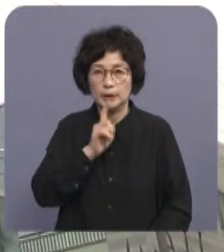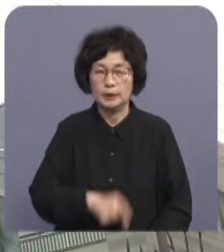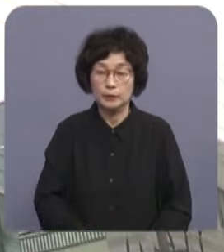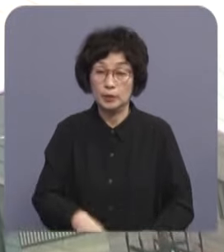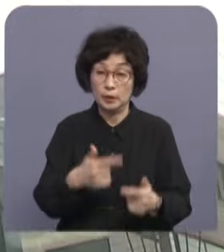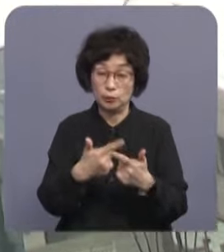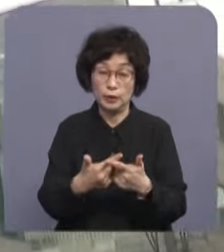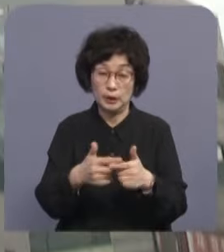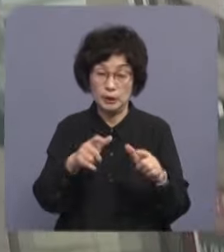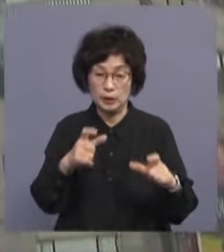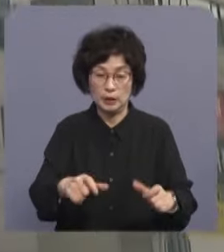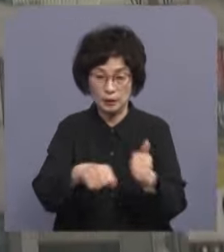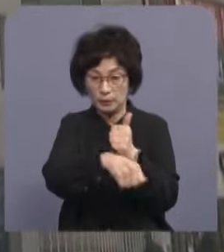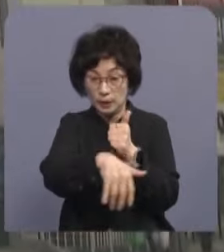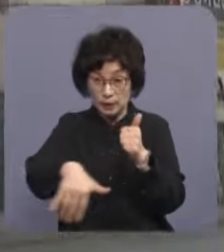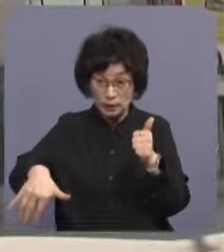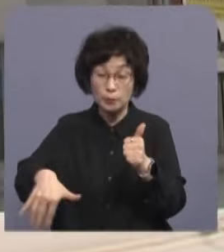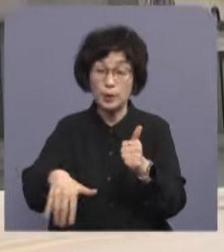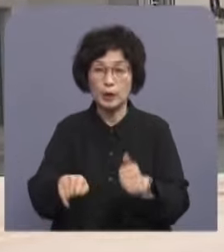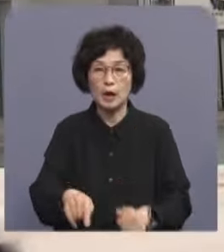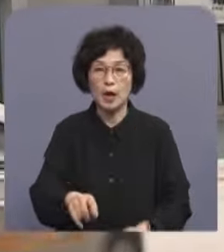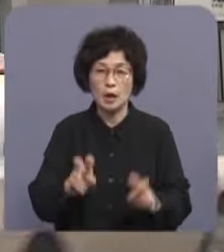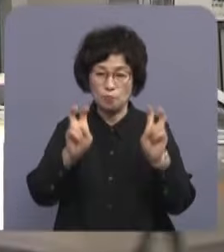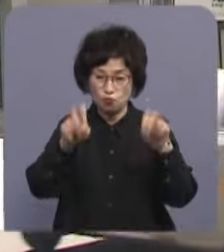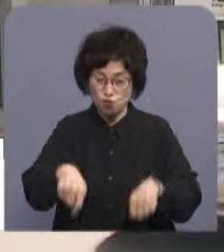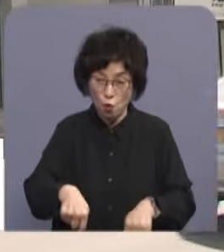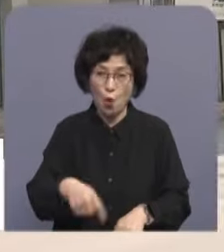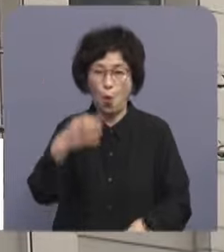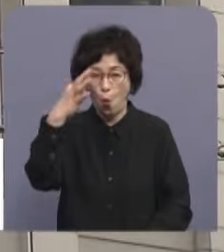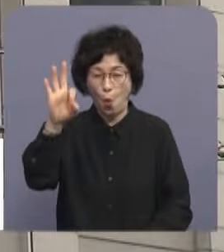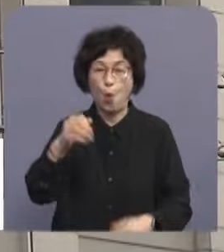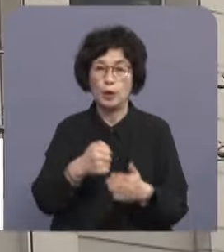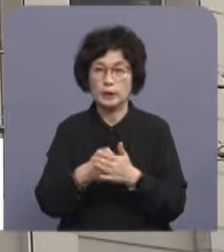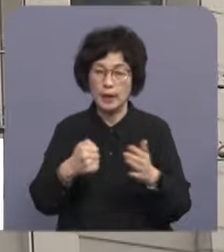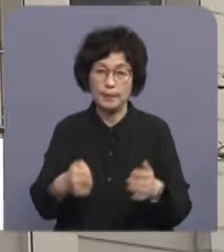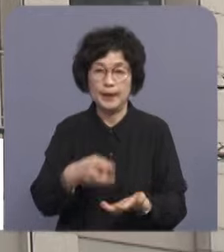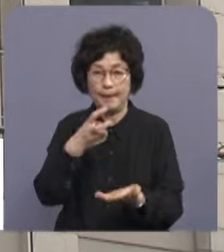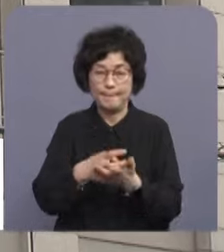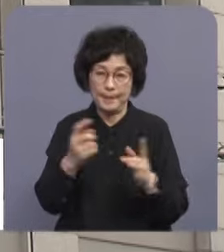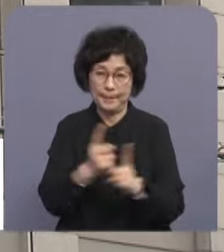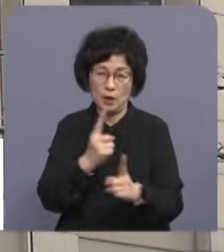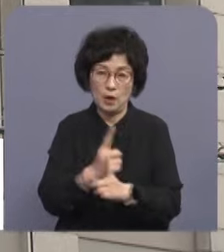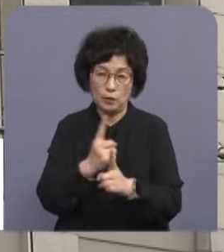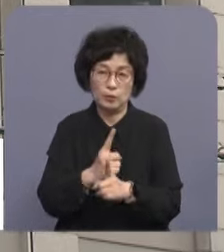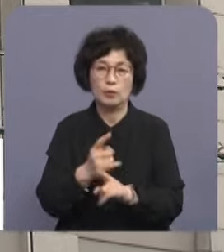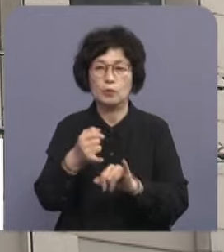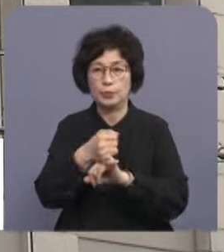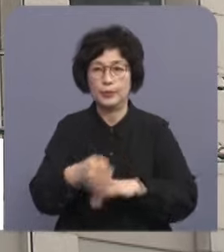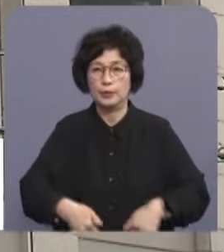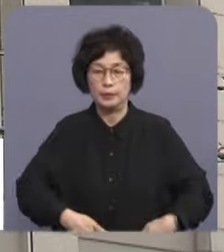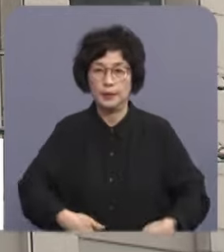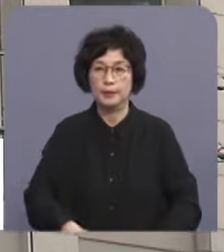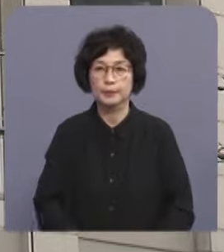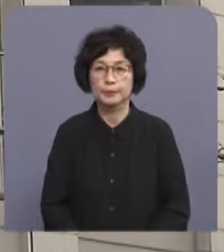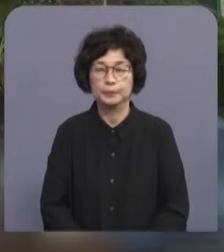부산의 공기업 세곳에서 임금피크제 무효가 인정된만큼 제도 재정비 작업은 불가피합니다